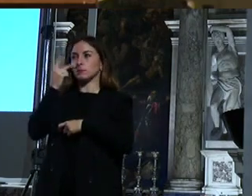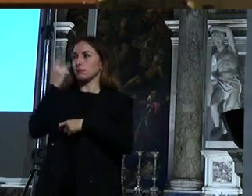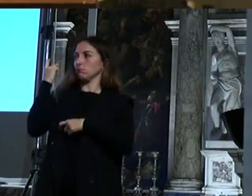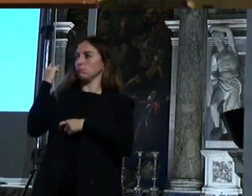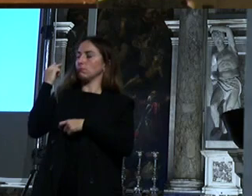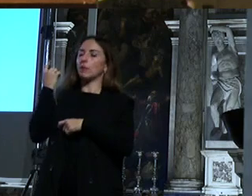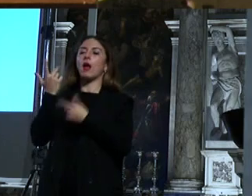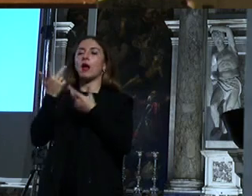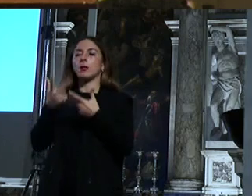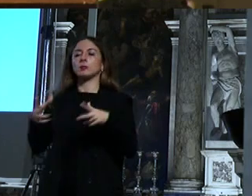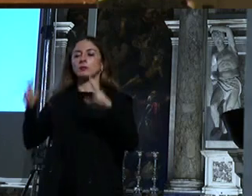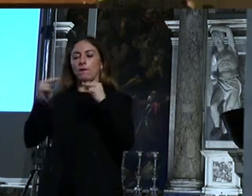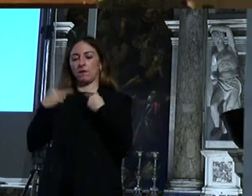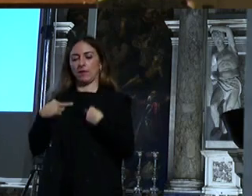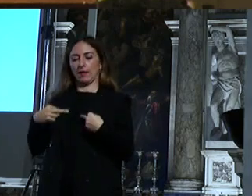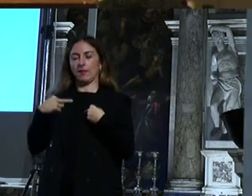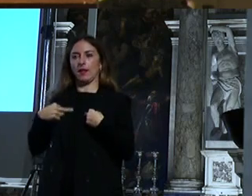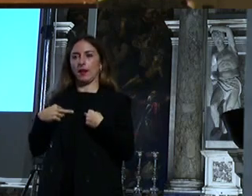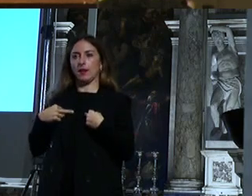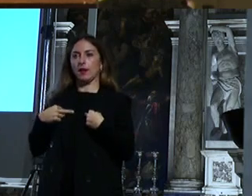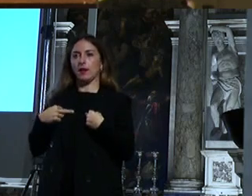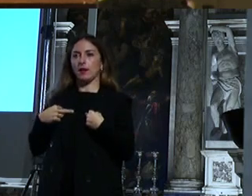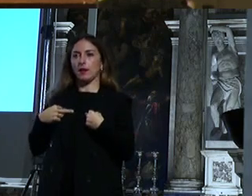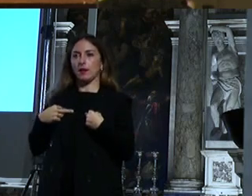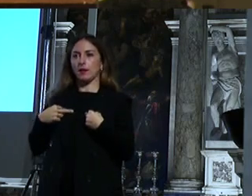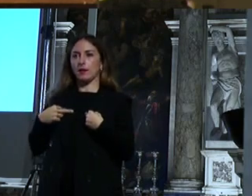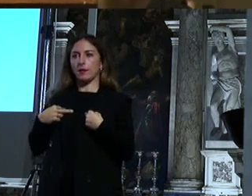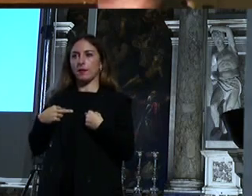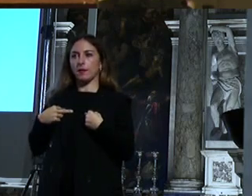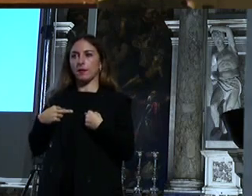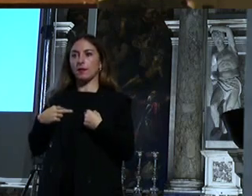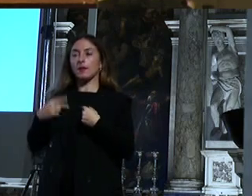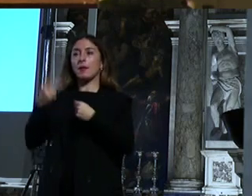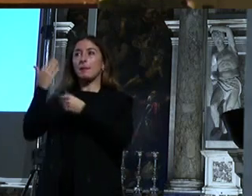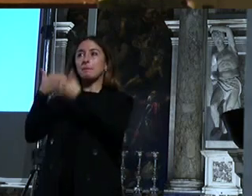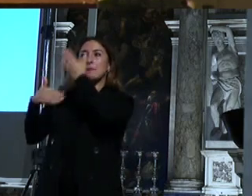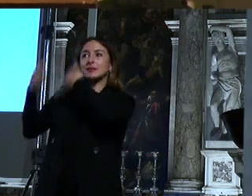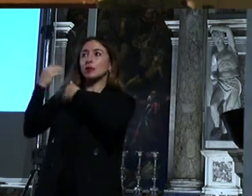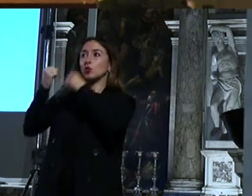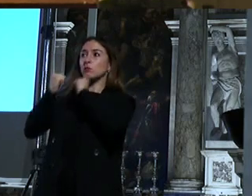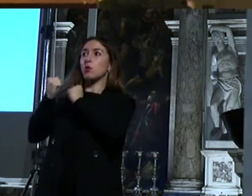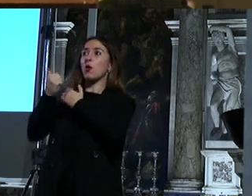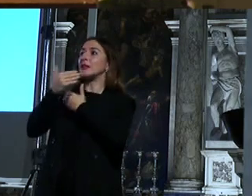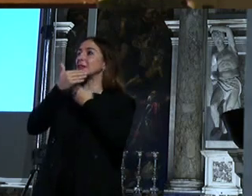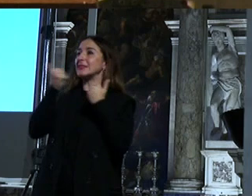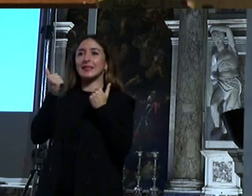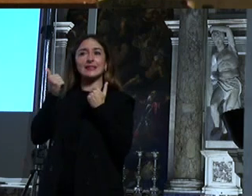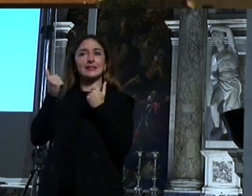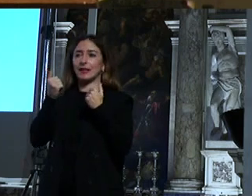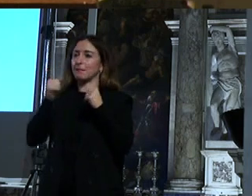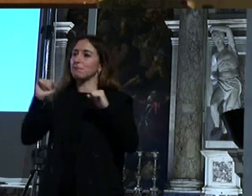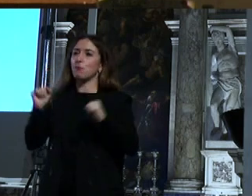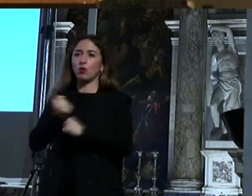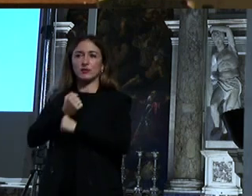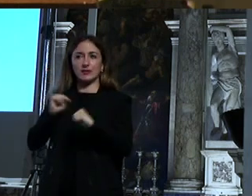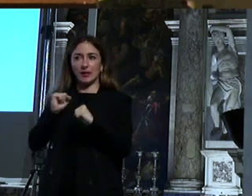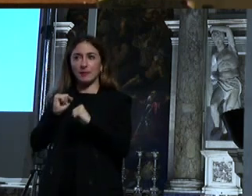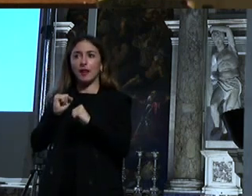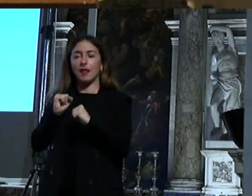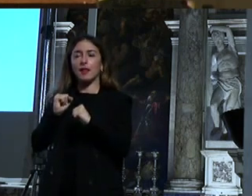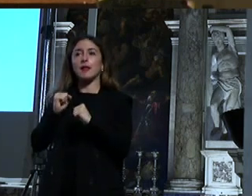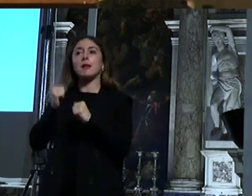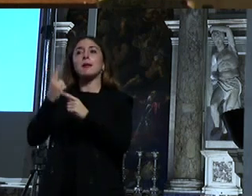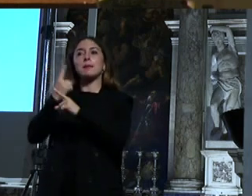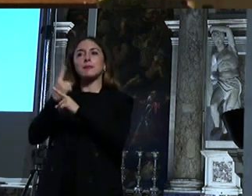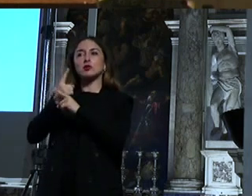riviverlo. Cioè, non possiamo pensare di fare a meno di tutto questo, ma dobbiamo